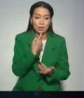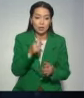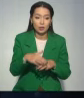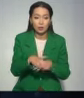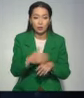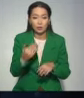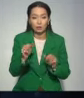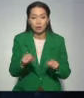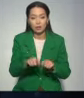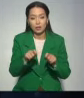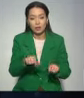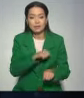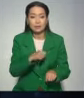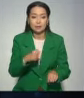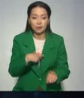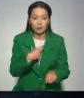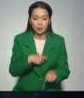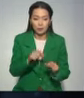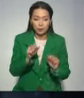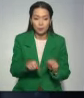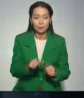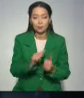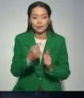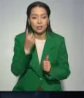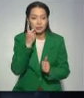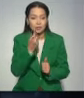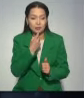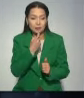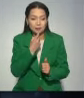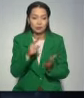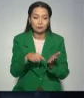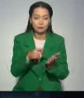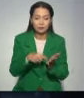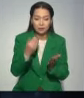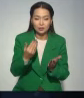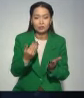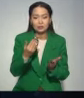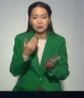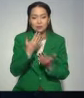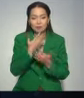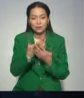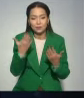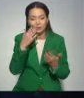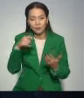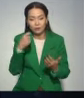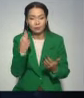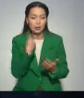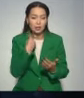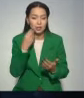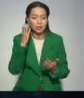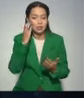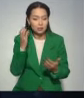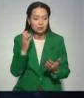ее можно создать самому поменять язык на смартфоне смотреть любимый иностранные фильмы и слушать песни